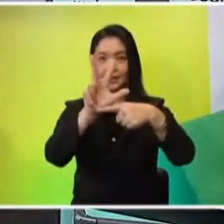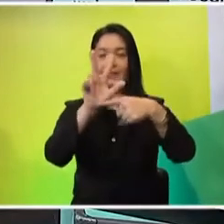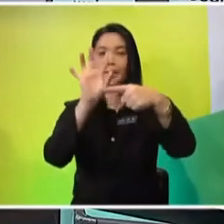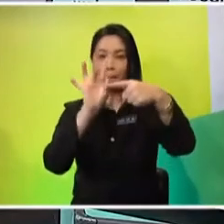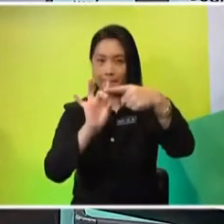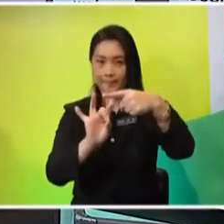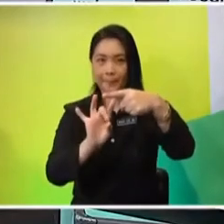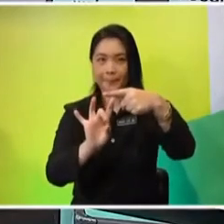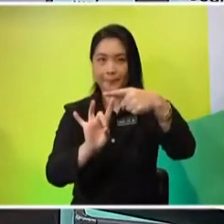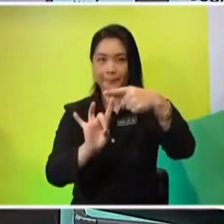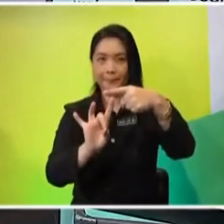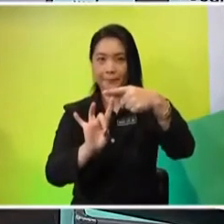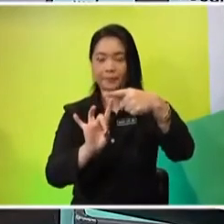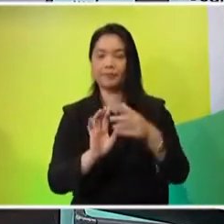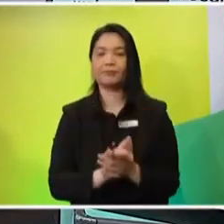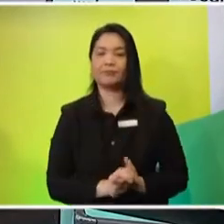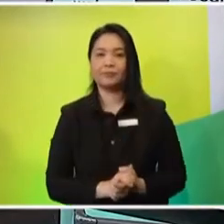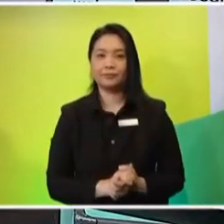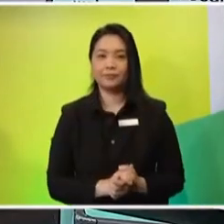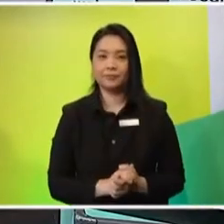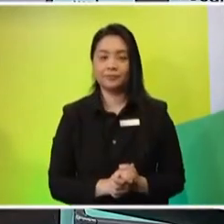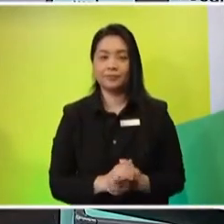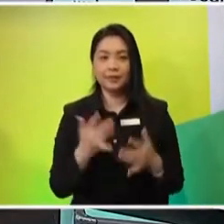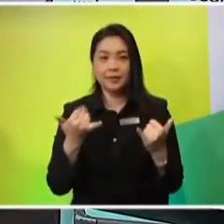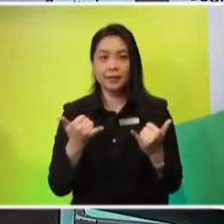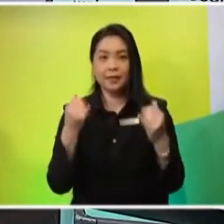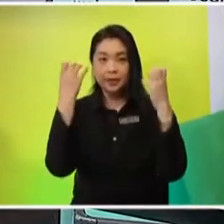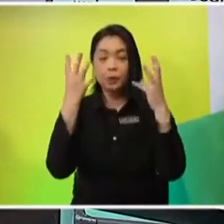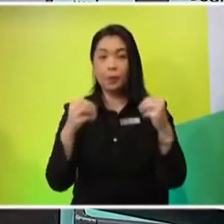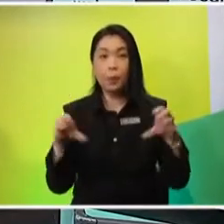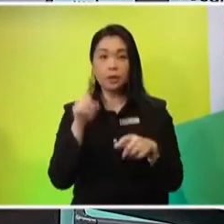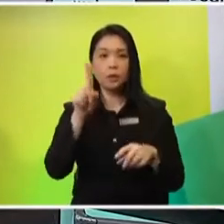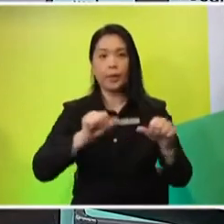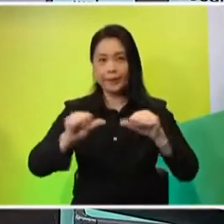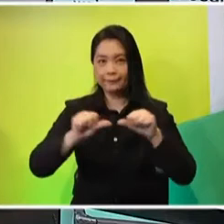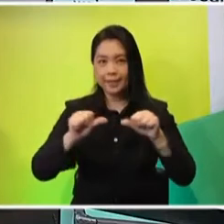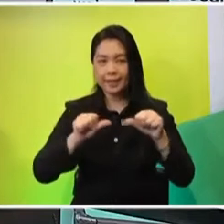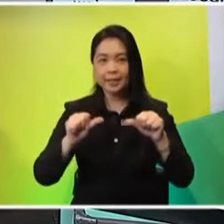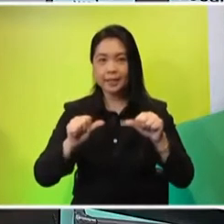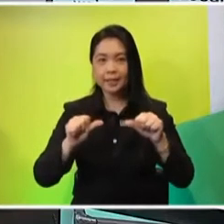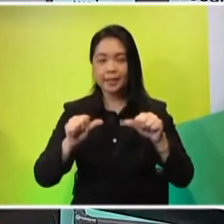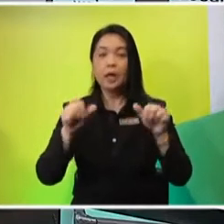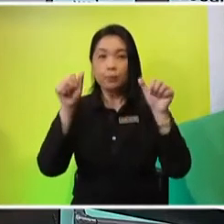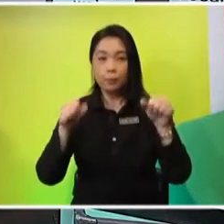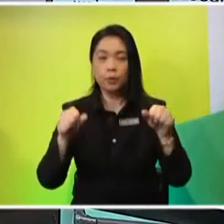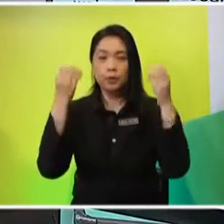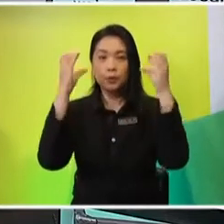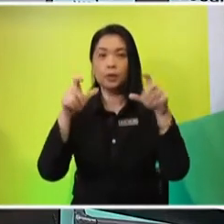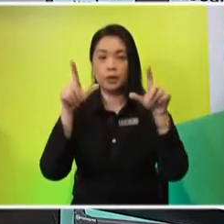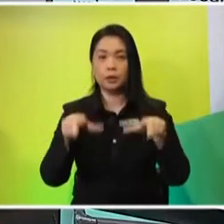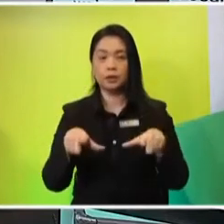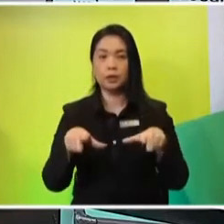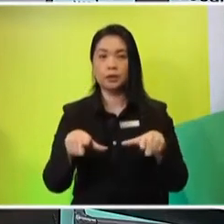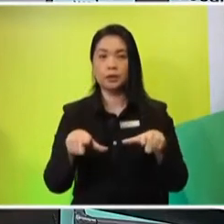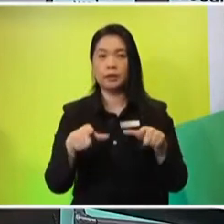3/8. Bagus. Okey. Sekarang ni cikgu nak buat satu aktiviti lah, Mira. Boleh, cikgu? Boleh tak cikgu letak barang-barang ke